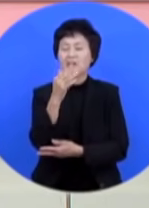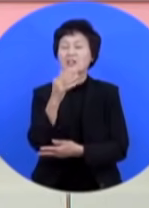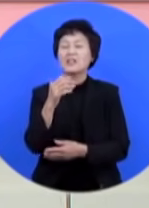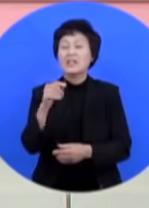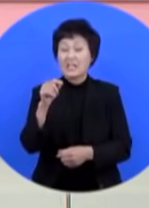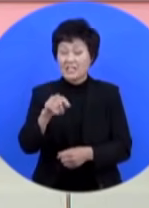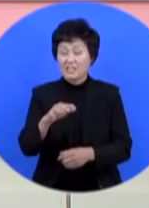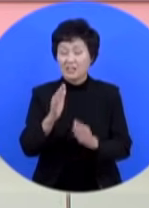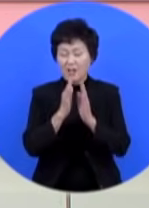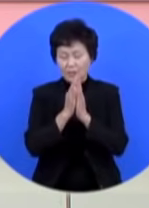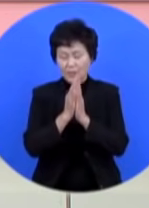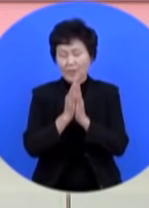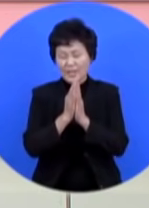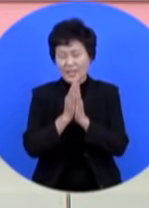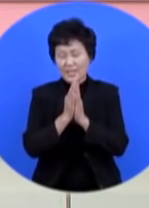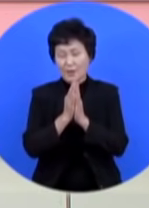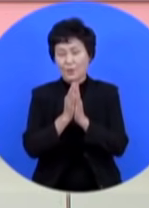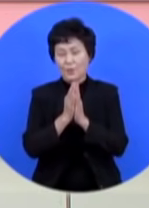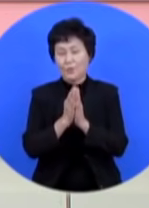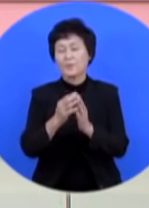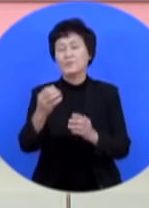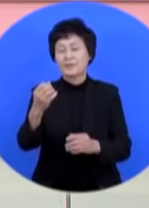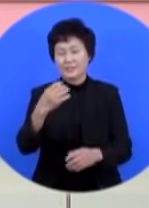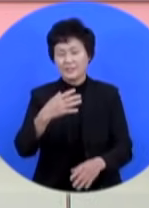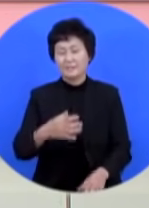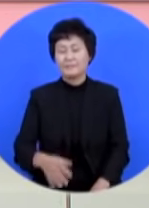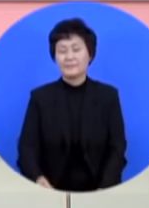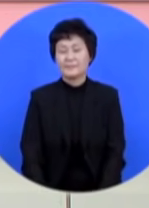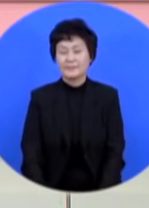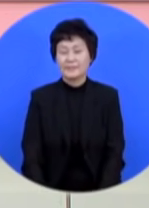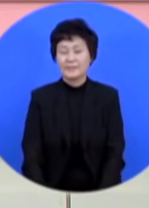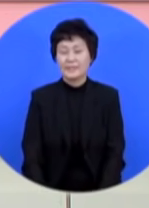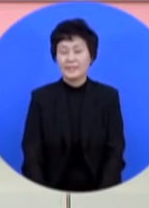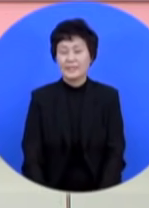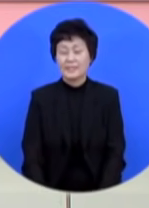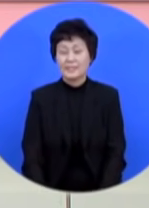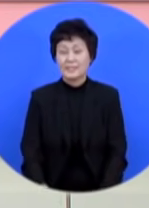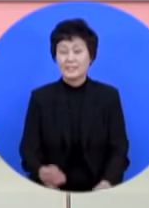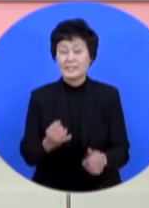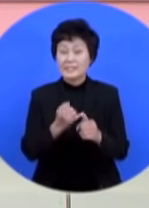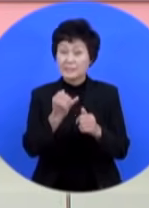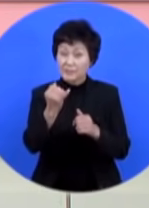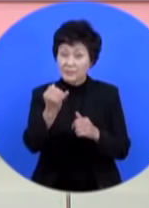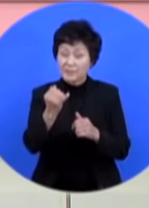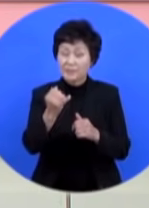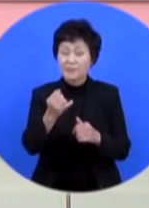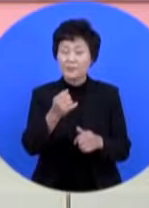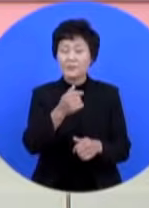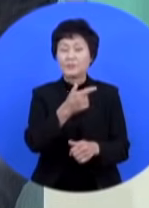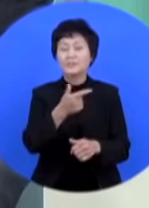있습니다. 지금 거기서 기도하고 계세요? 예, 그렇습니다. 사모님은 아이고. 대전 현충원에서? 예. 네.